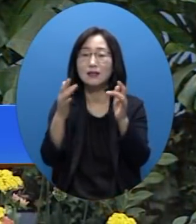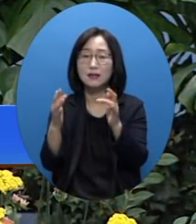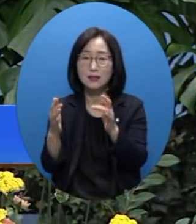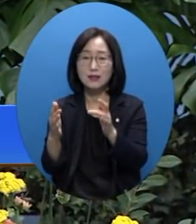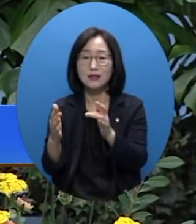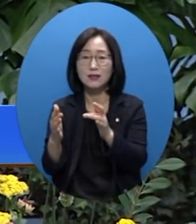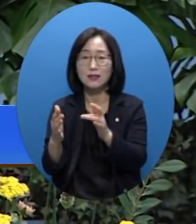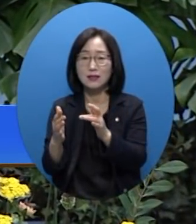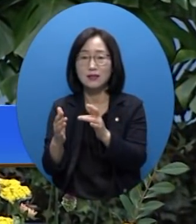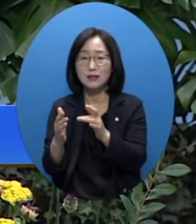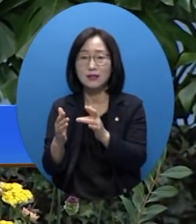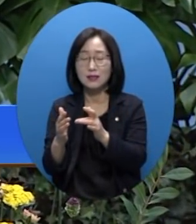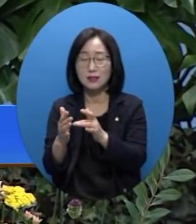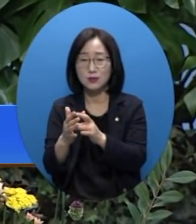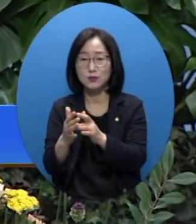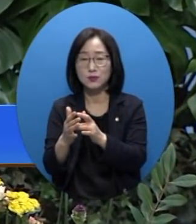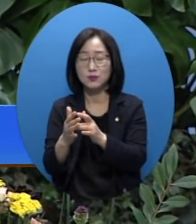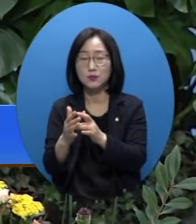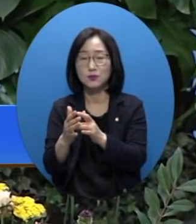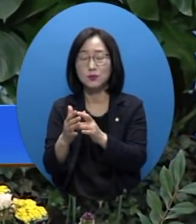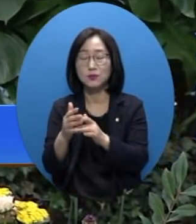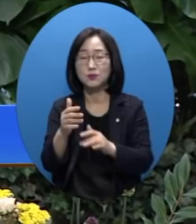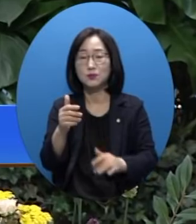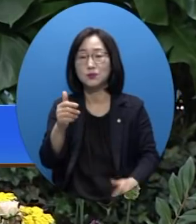복된 예수.